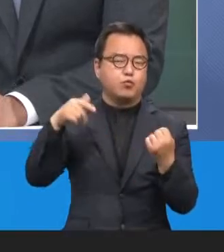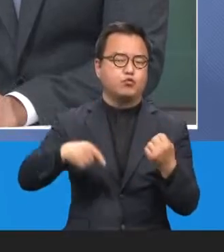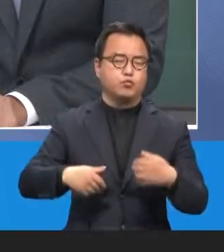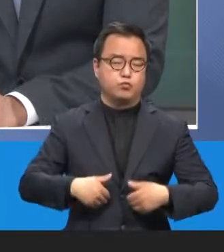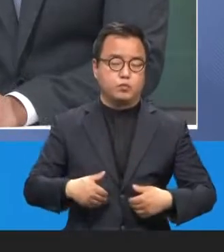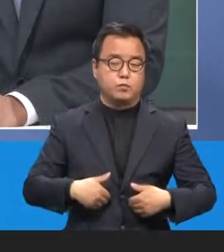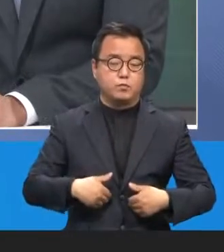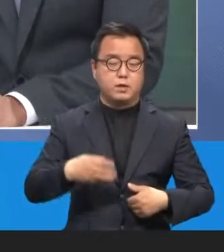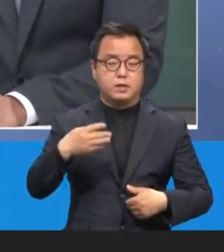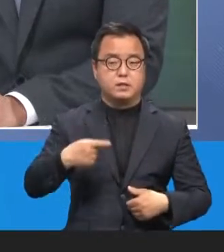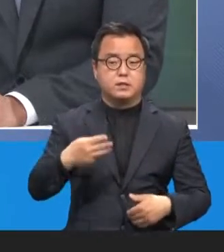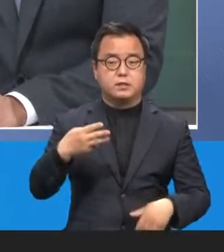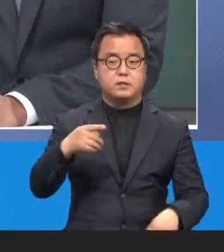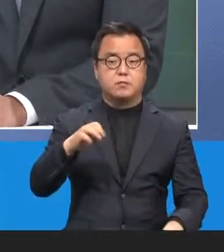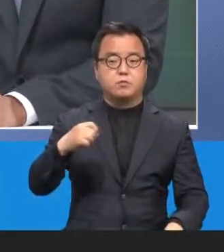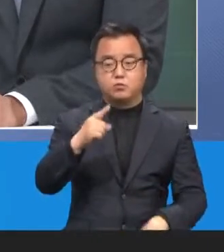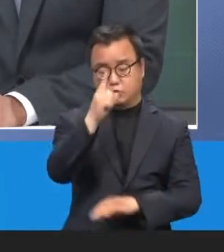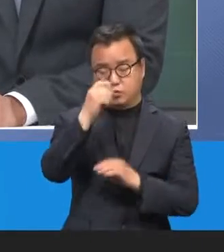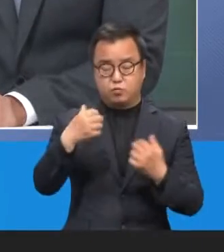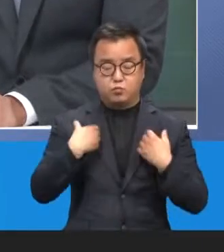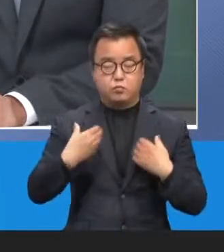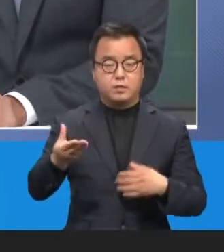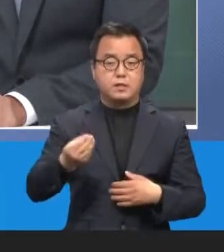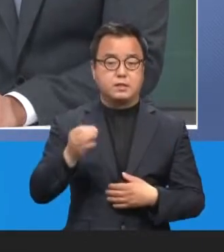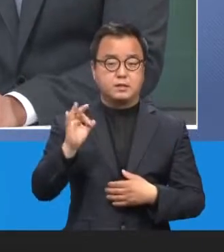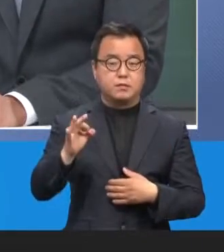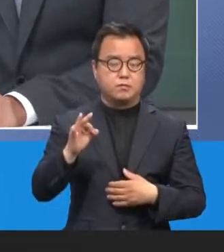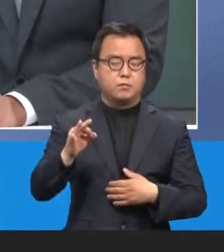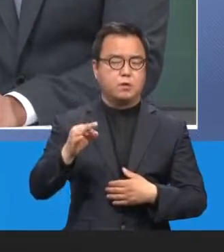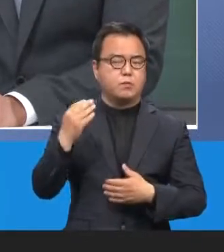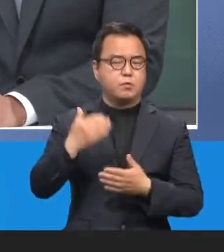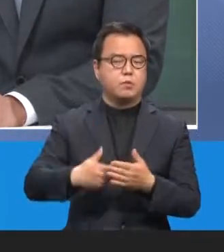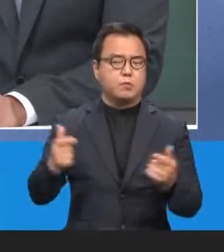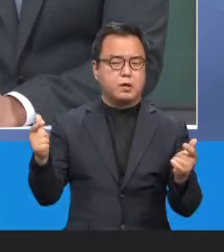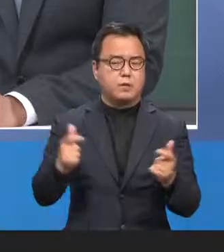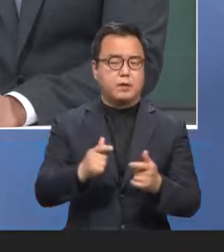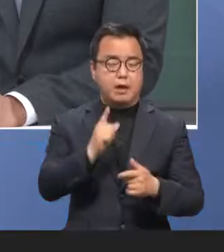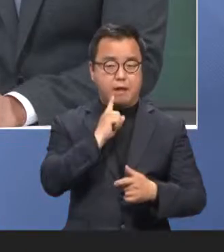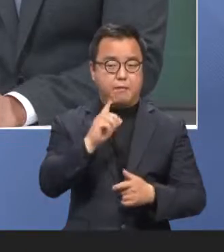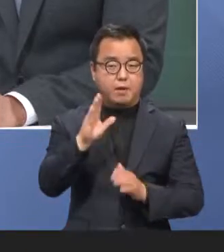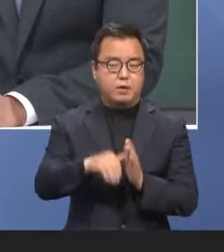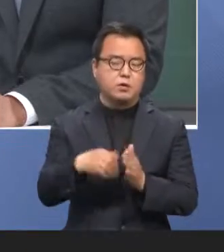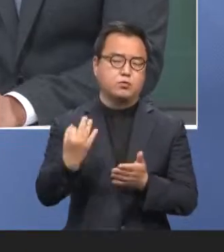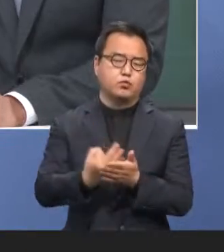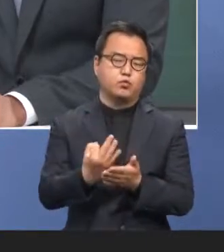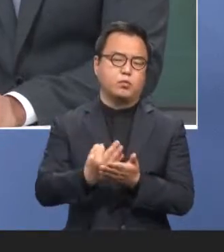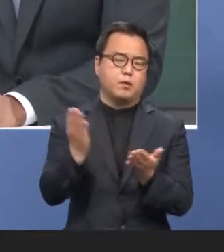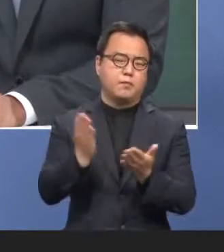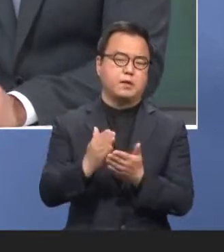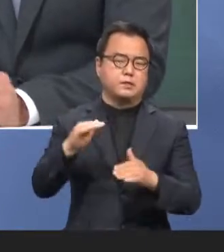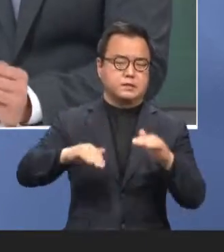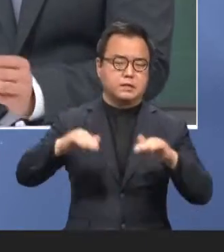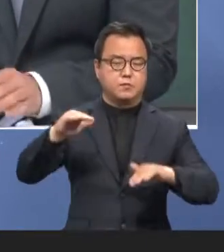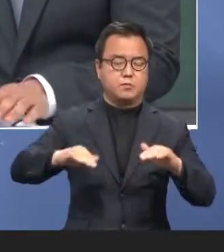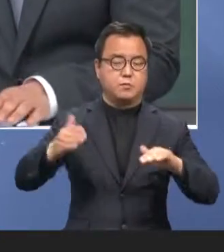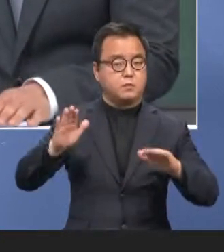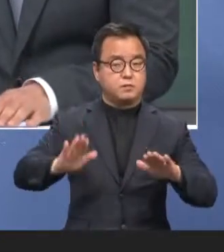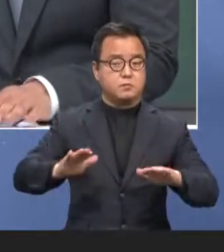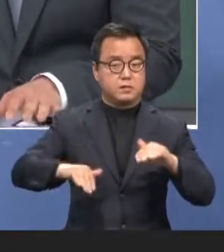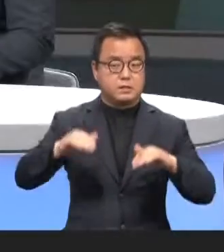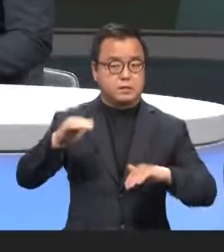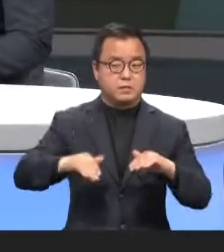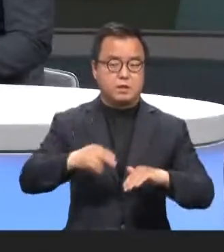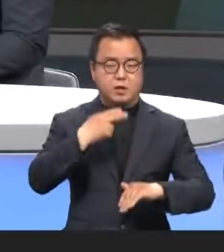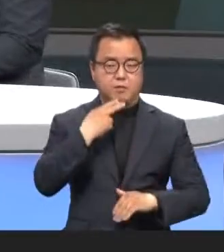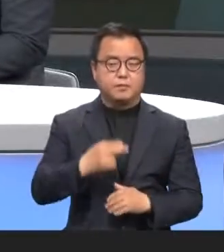대출금 부담을 완화하기 위한 정책이 일부 있더라도 소득에 따라 수 x 가 달랐는데 이번엔 그런 제안도 차별을 부른다 며